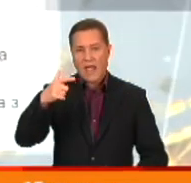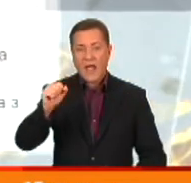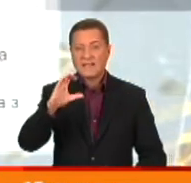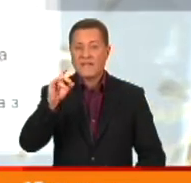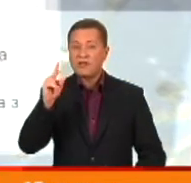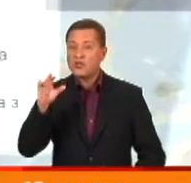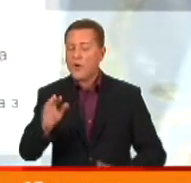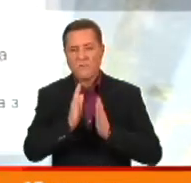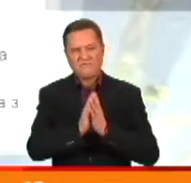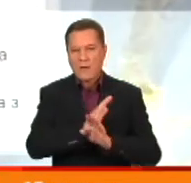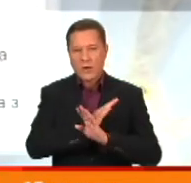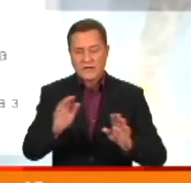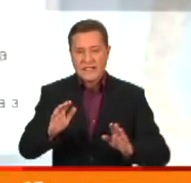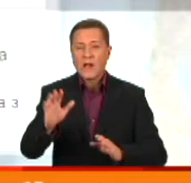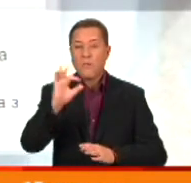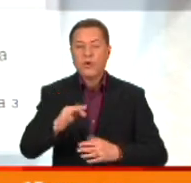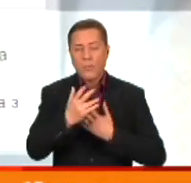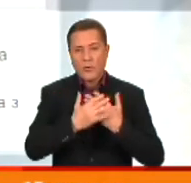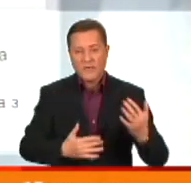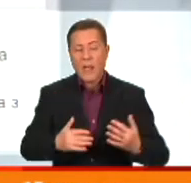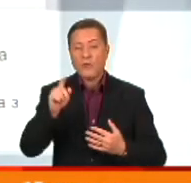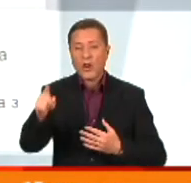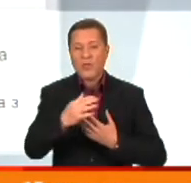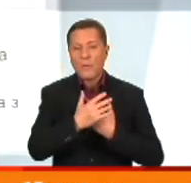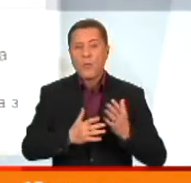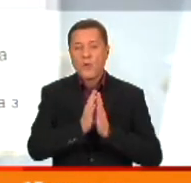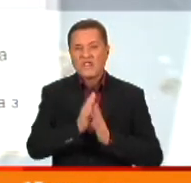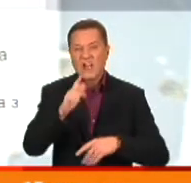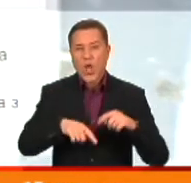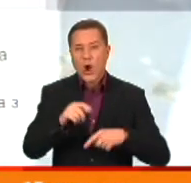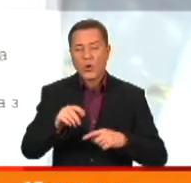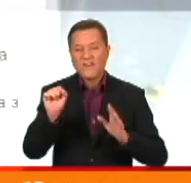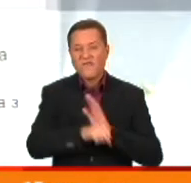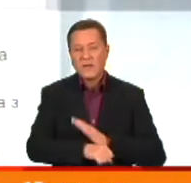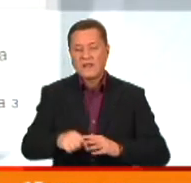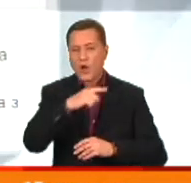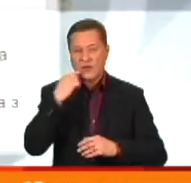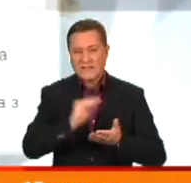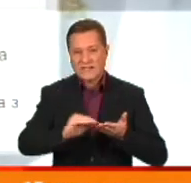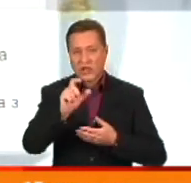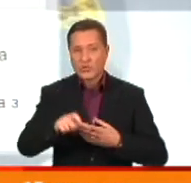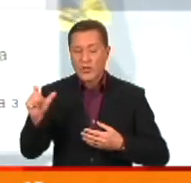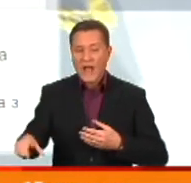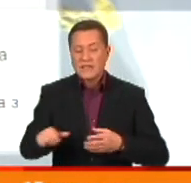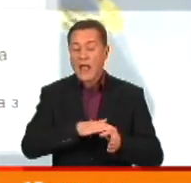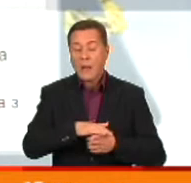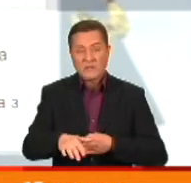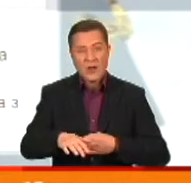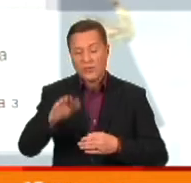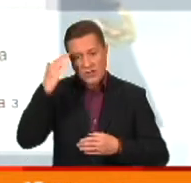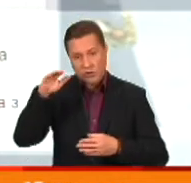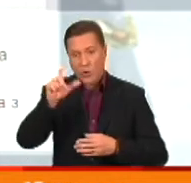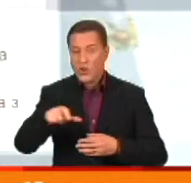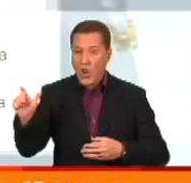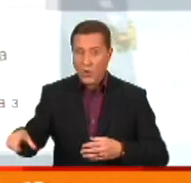Савченко не просила про помилування. Цинізм, але про її помилування просили родичі вбитих на Донбасі російських журналістів. Абсолютно сторонні їй